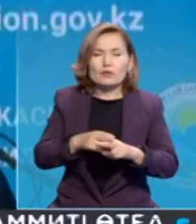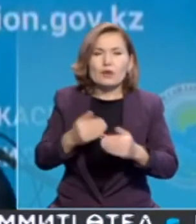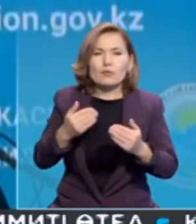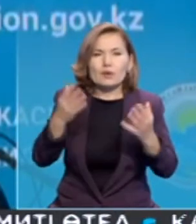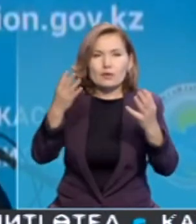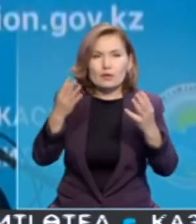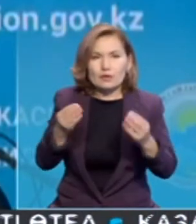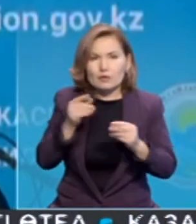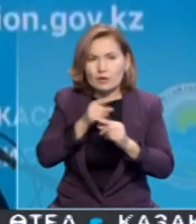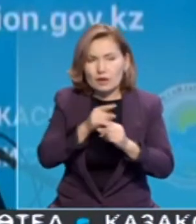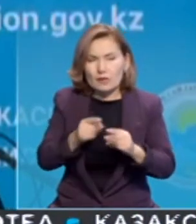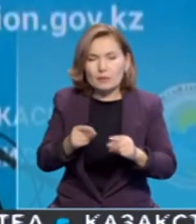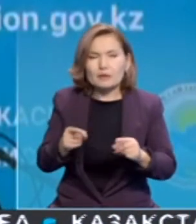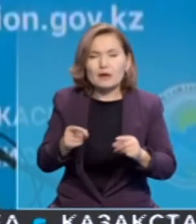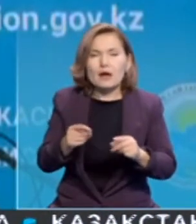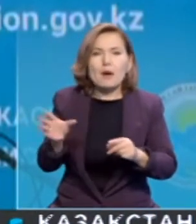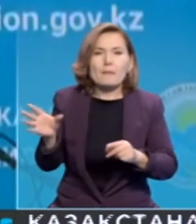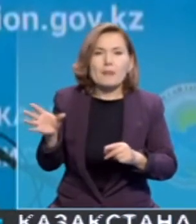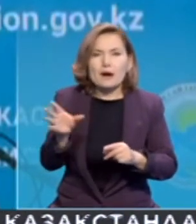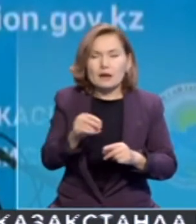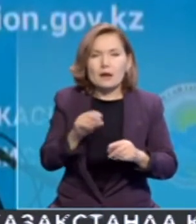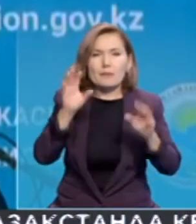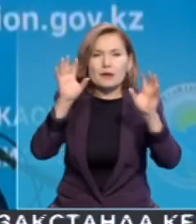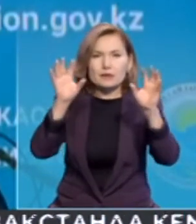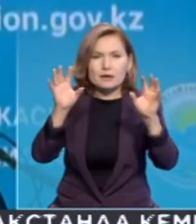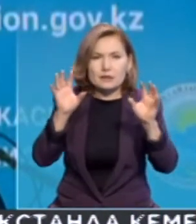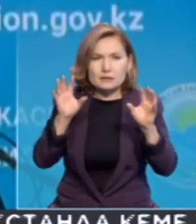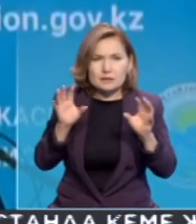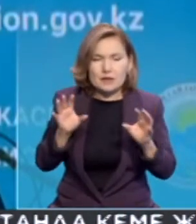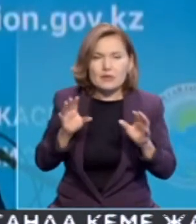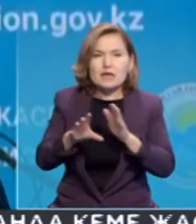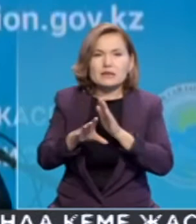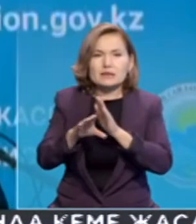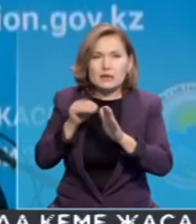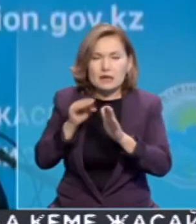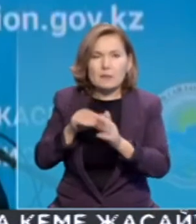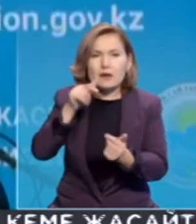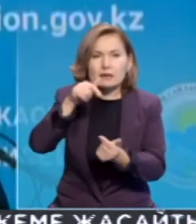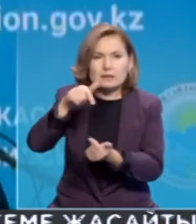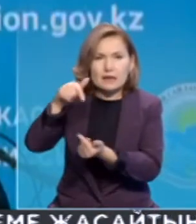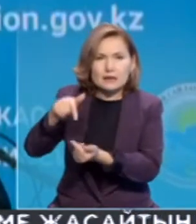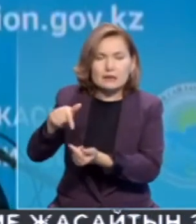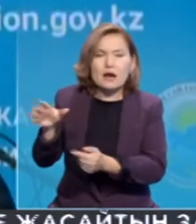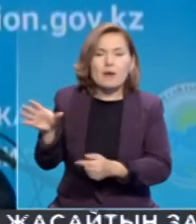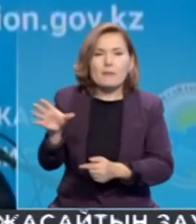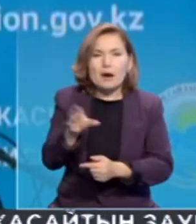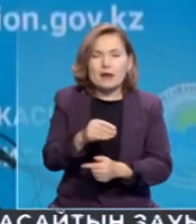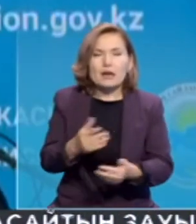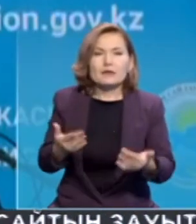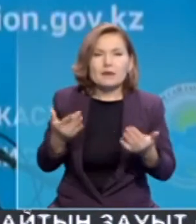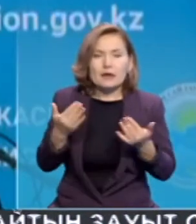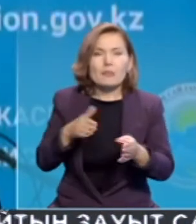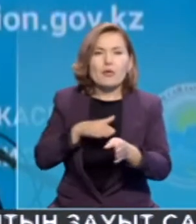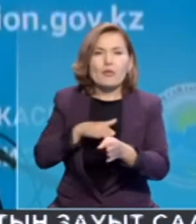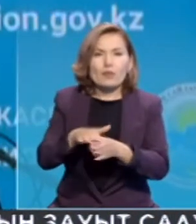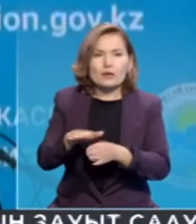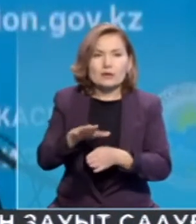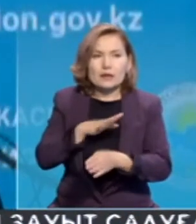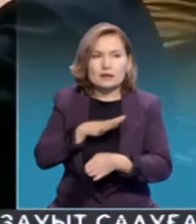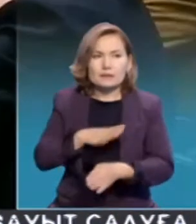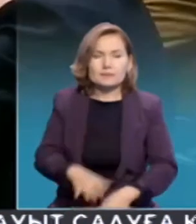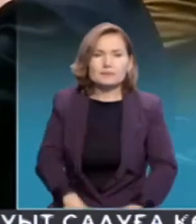бүгінгі дейін бірнеше күннің ішінде барлық заңға, сайлау заңнамасына сәйкес барлық талаптардың бәрі орындалды.